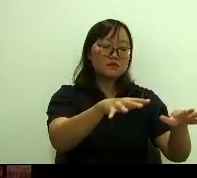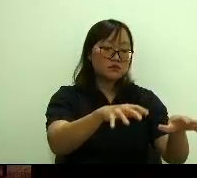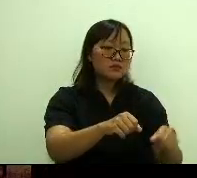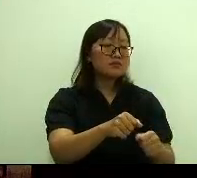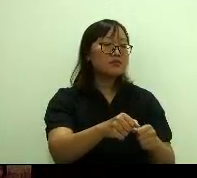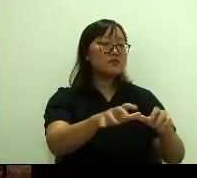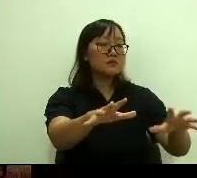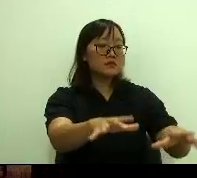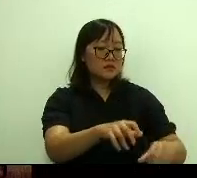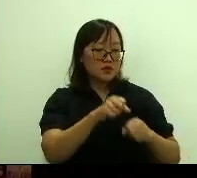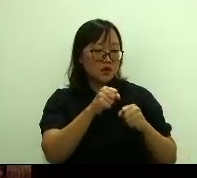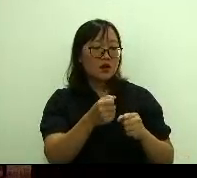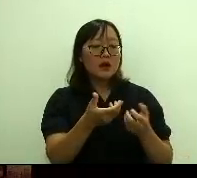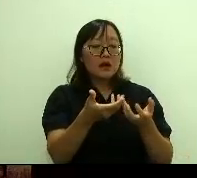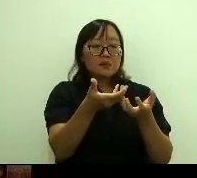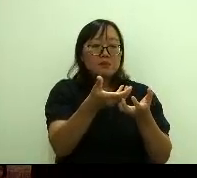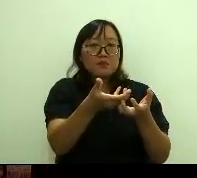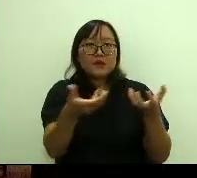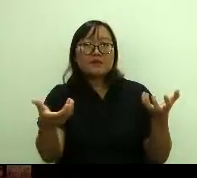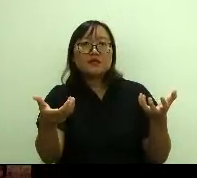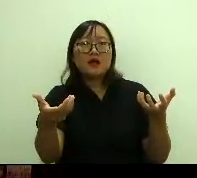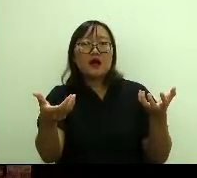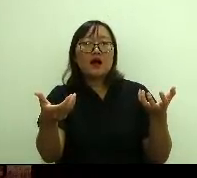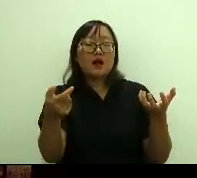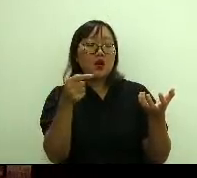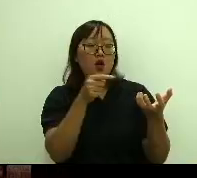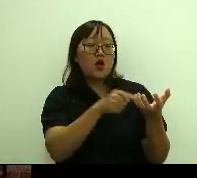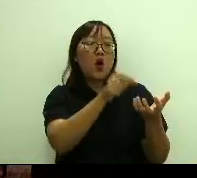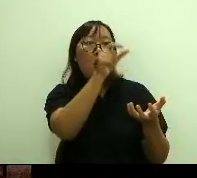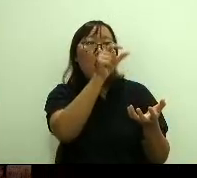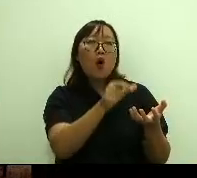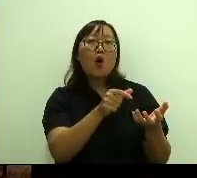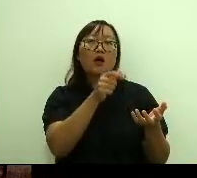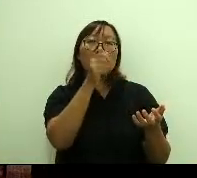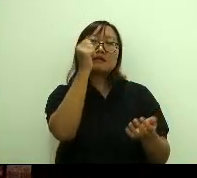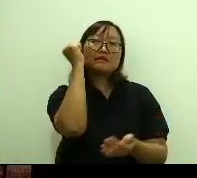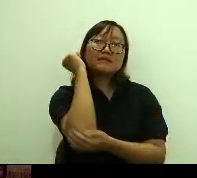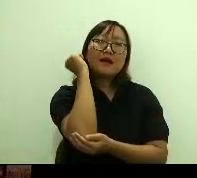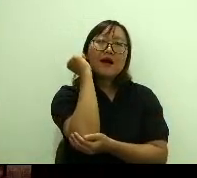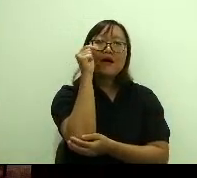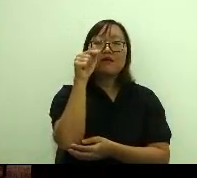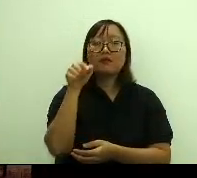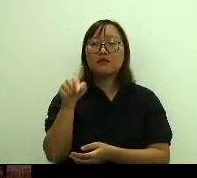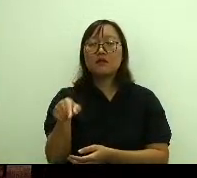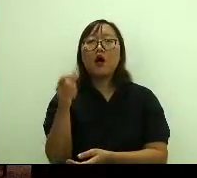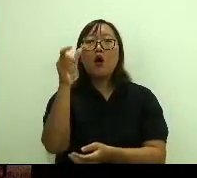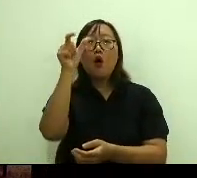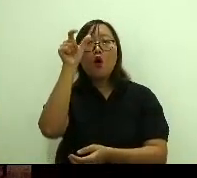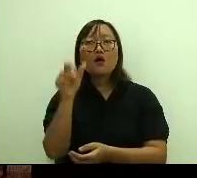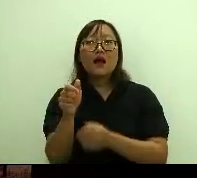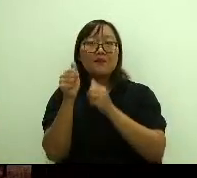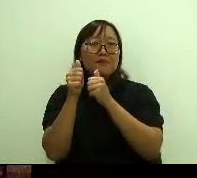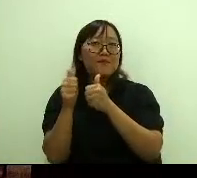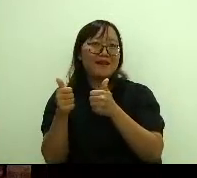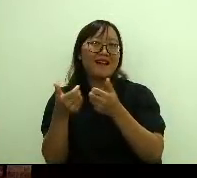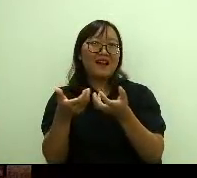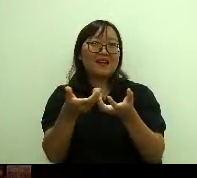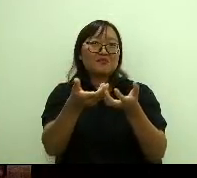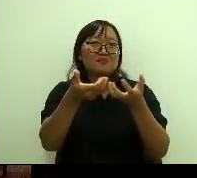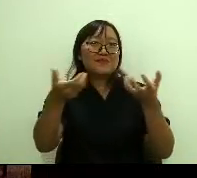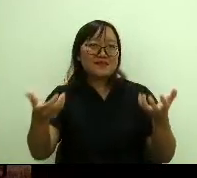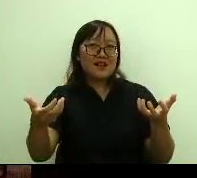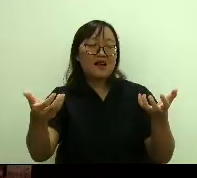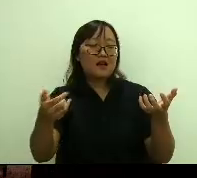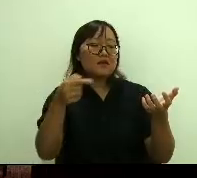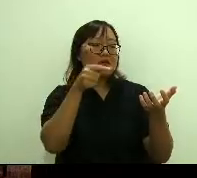mana akan ada ratapan dan keretakan gigi. Tetapi sampai akhir penghakiman, jala tetap